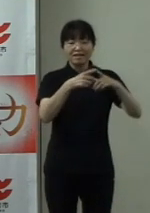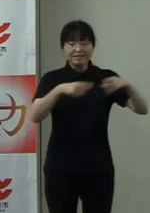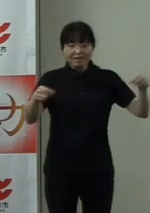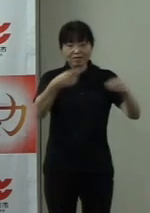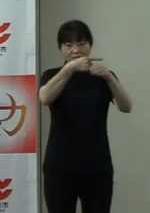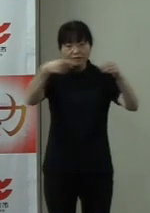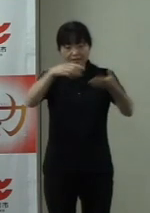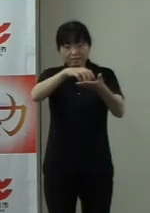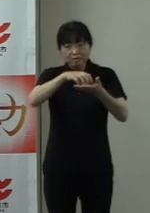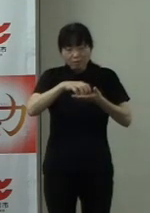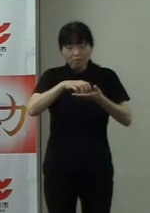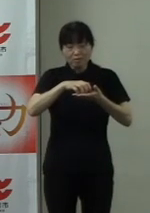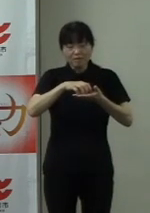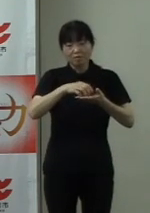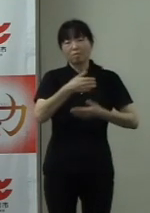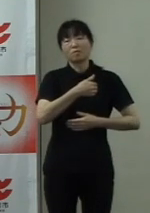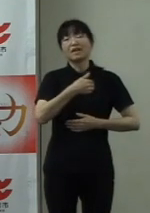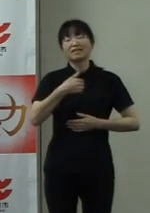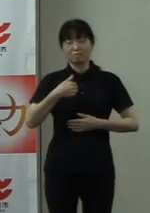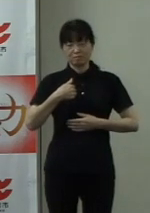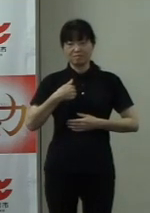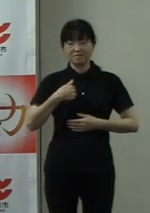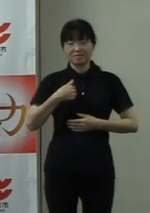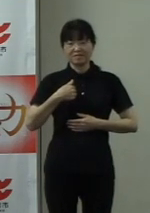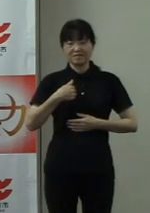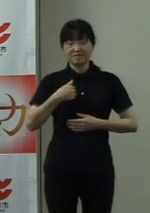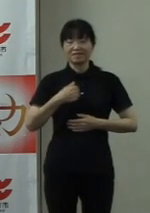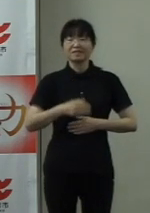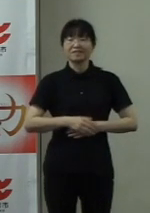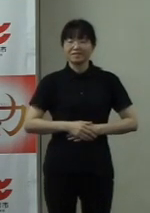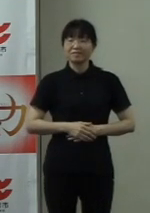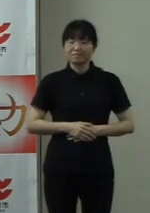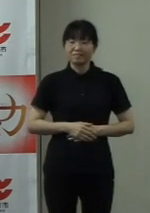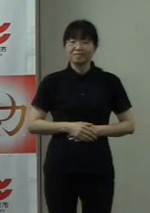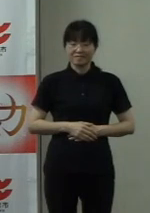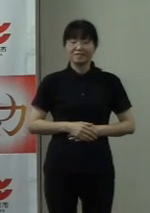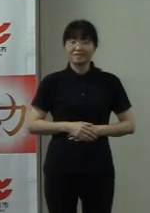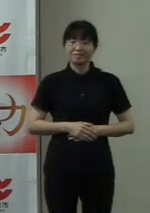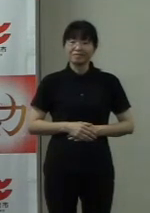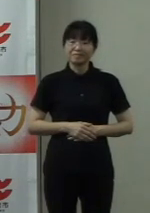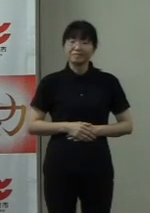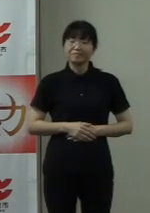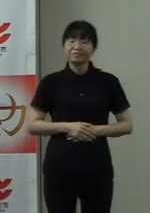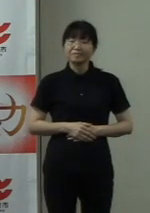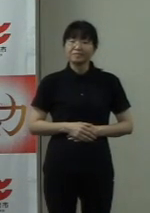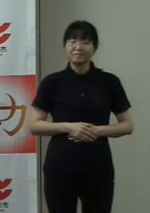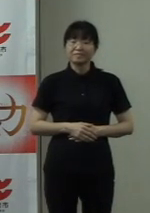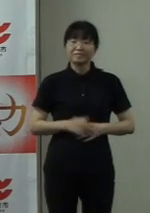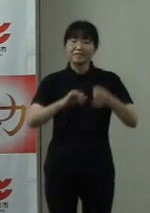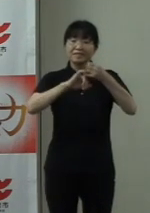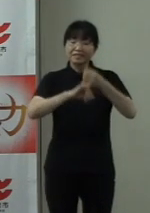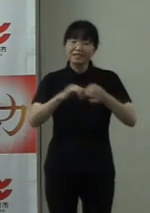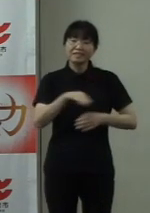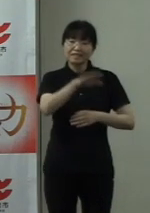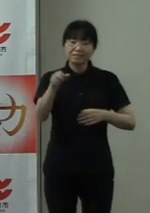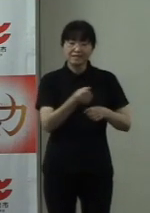優勝することも可能だと、可能だというか、もうそこまで来ているということでありますので、ぜひ皆さん応